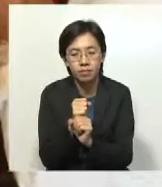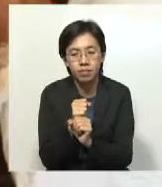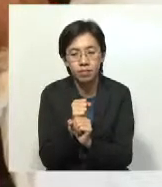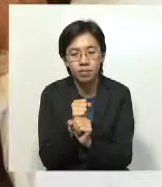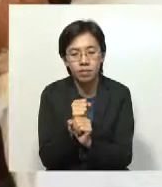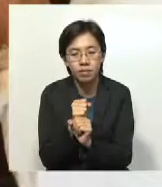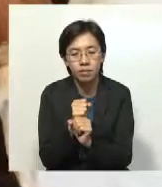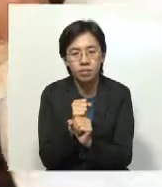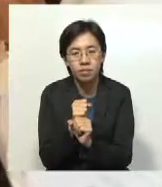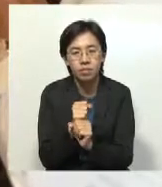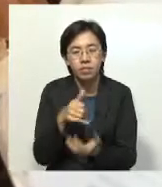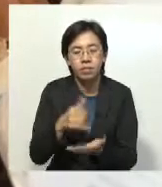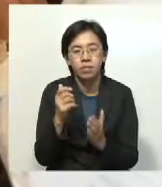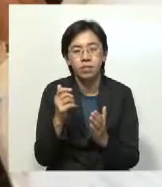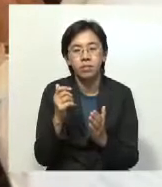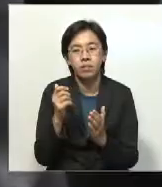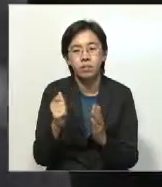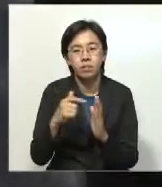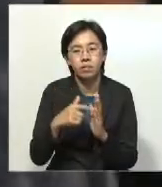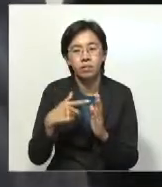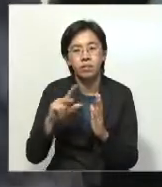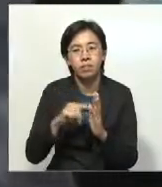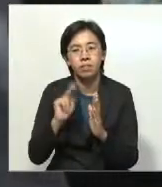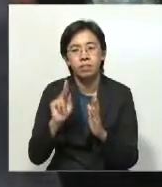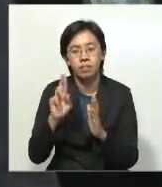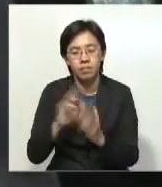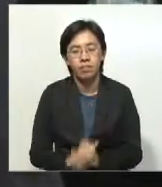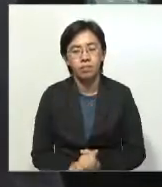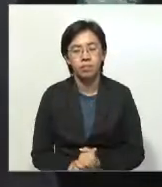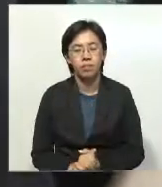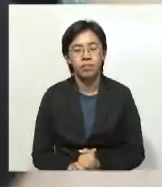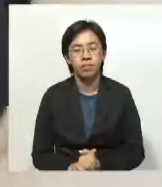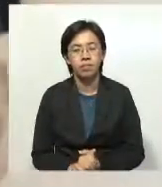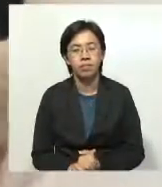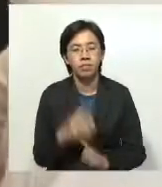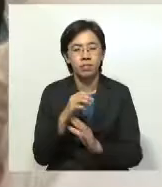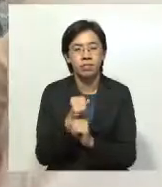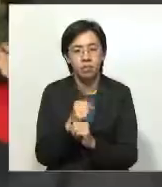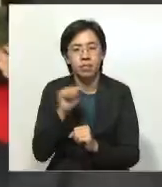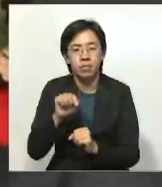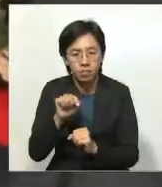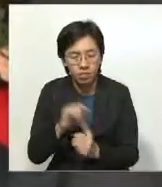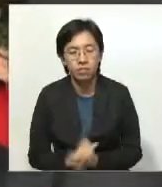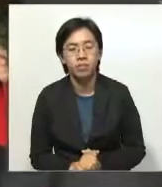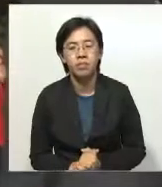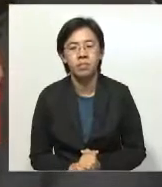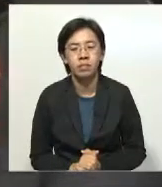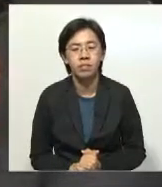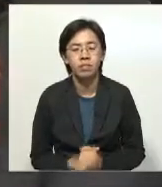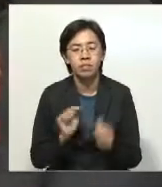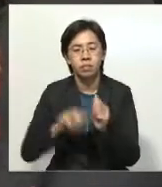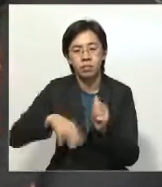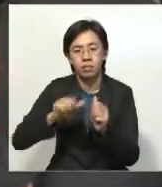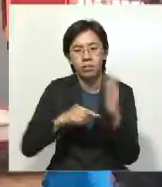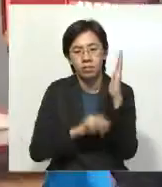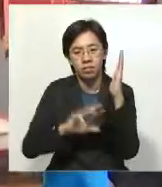พระเจ้าพระบรมวงศ์เธอพระองค์เจ้าอาภากรเกียรติวงศ์กรมหลวงชุมพรเขตอุดมศักดิ์ที่ตำบลหาดทรายรีอำเภอเมื